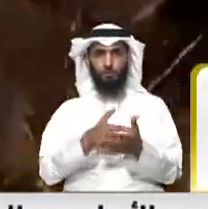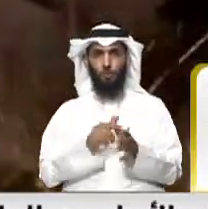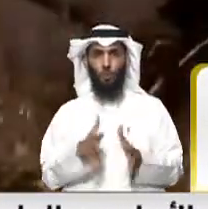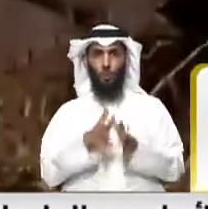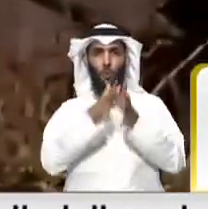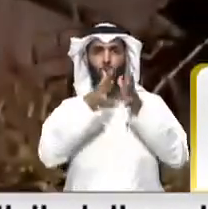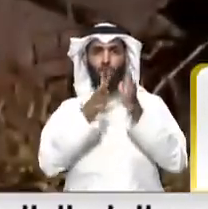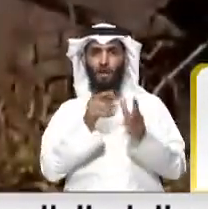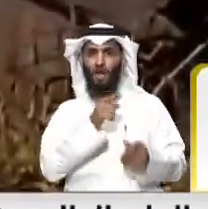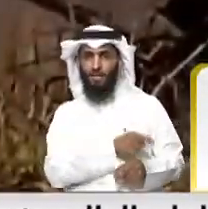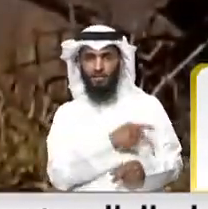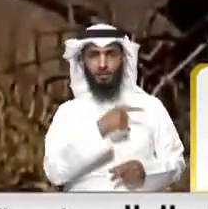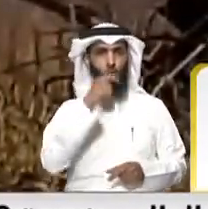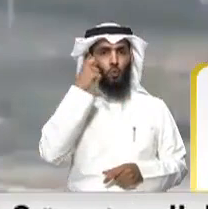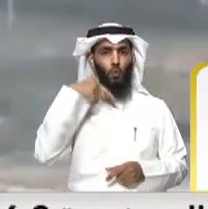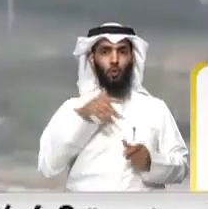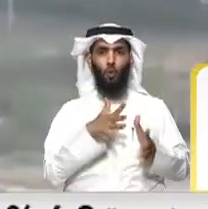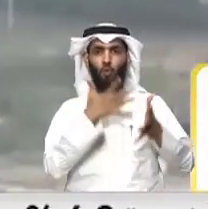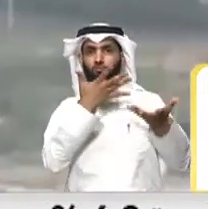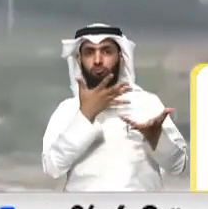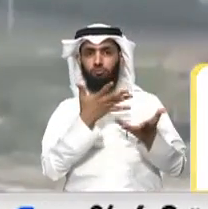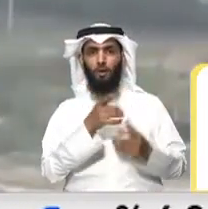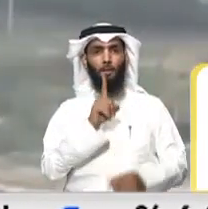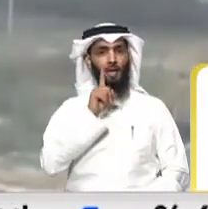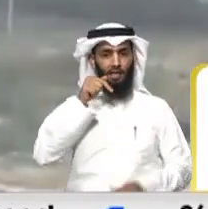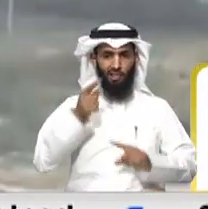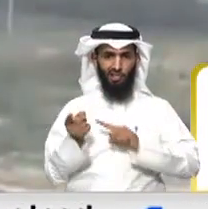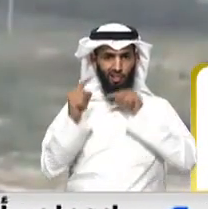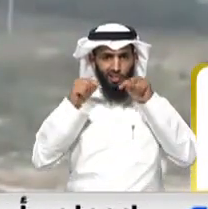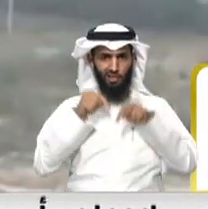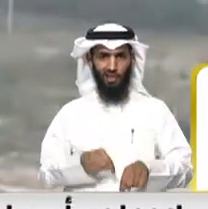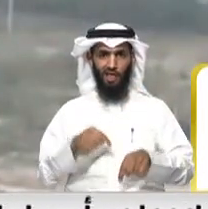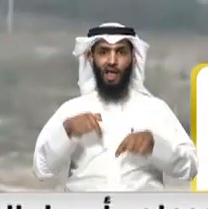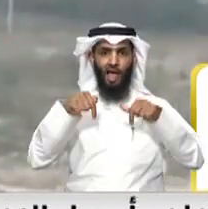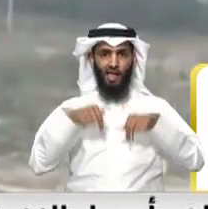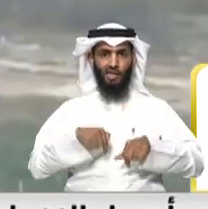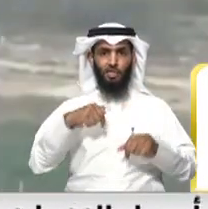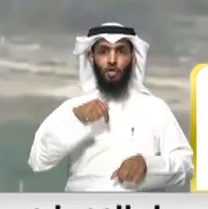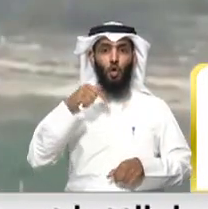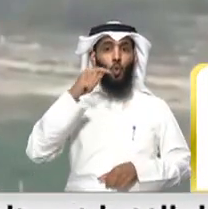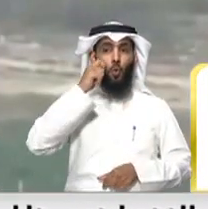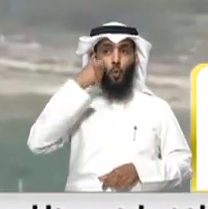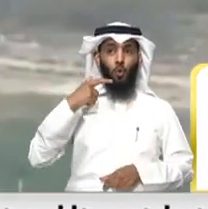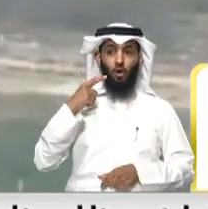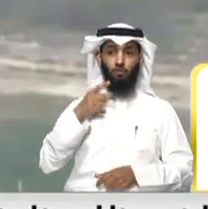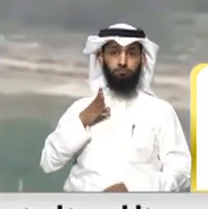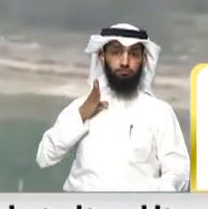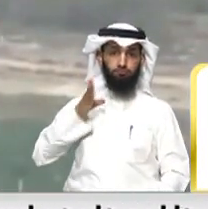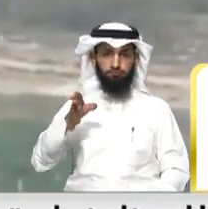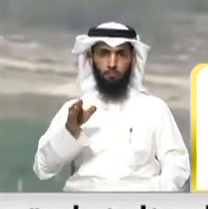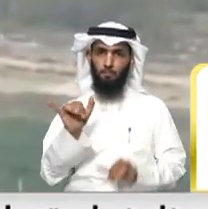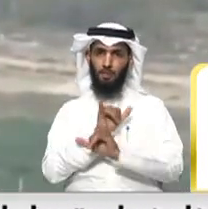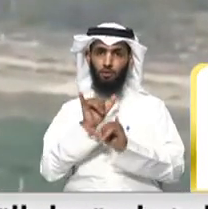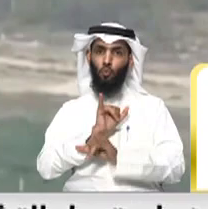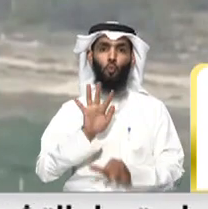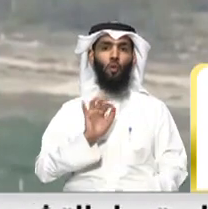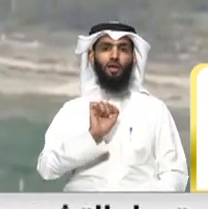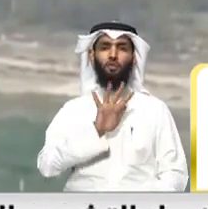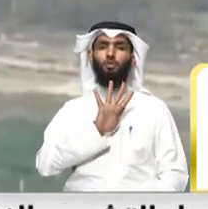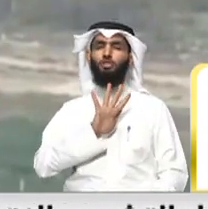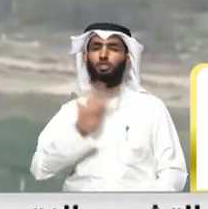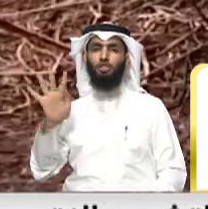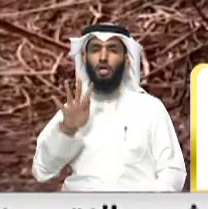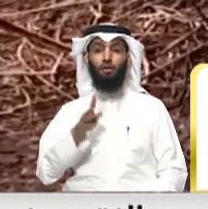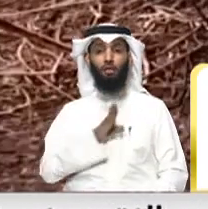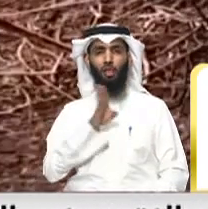لكيف حتى اللحظه لم تستطع القوات الاوكرانيه خرق خط الدفاع الروسي لا سيما في الشرق حيث تهاجم القوات